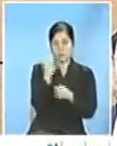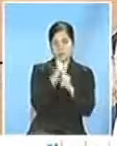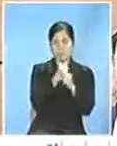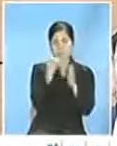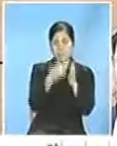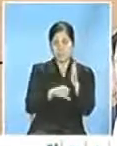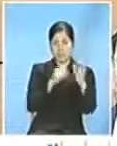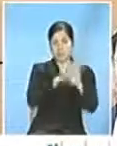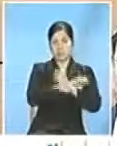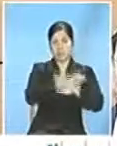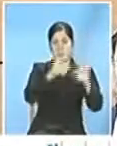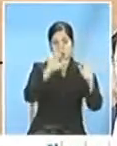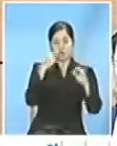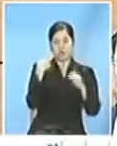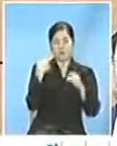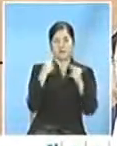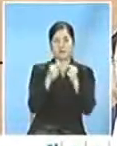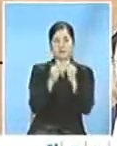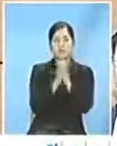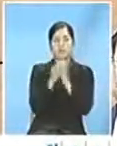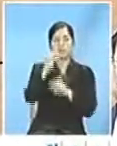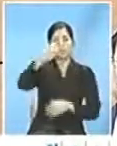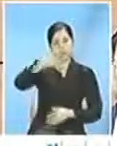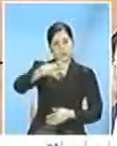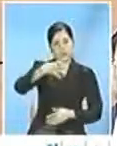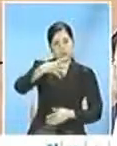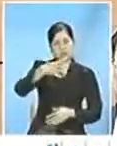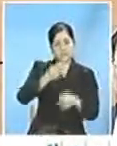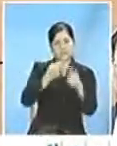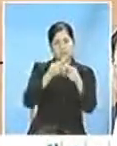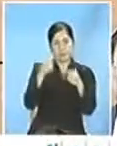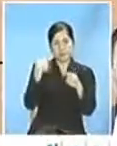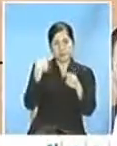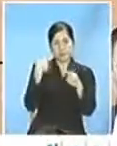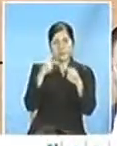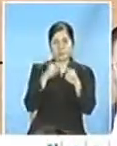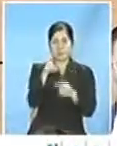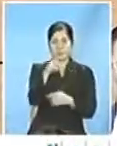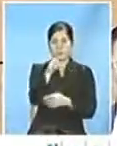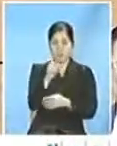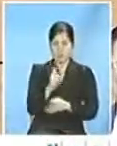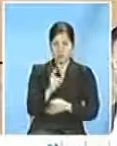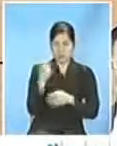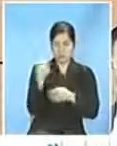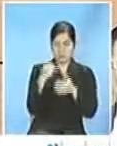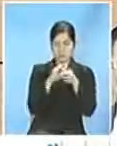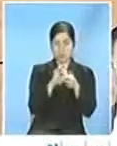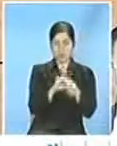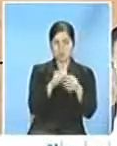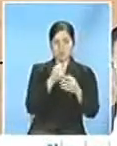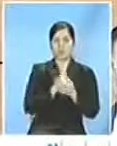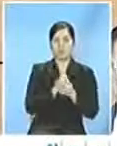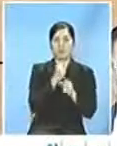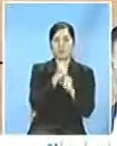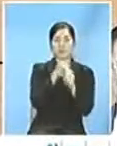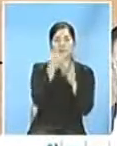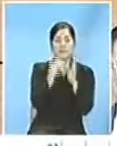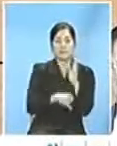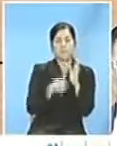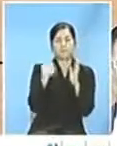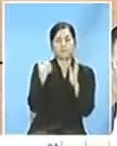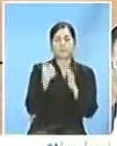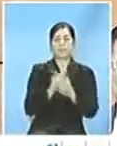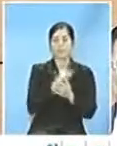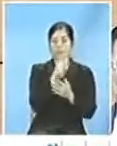ถึง4อย่างแต่ว่าสิ่งที่ค้างอยู่ก็คือเรื่องเกี่ยวกับการทุจริตรอคอยว่าถ้าฉบับ